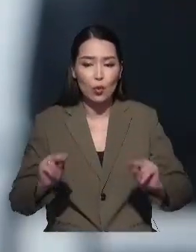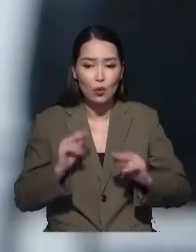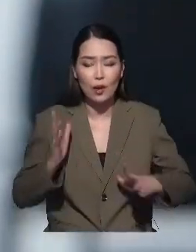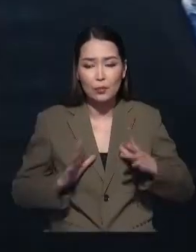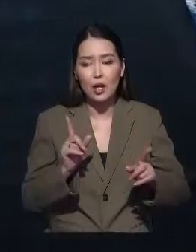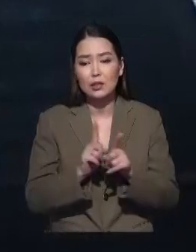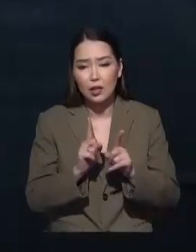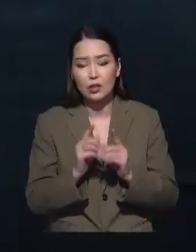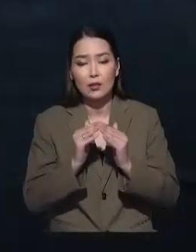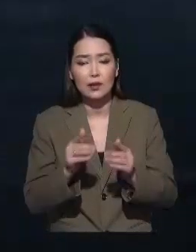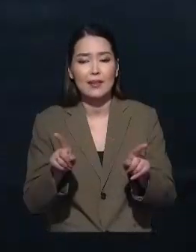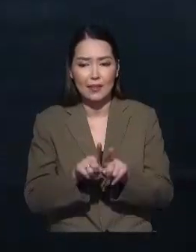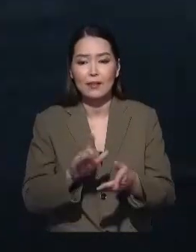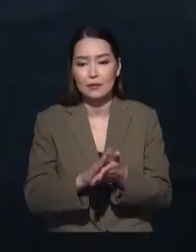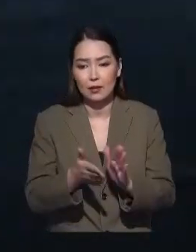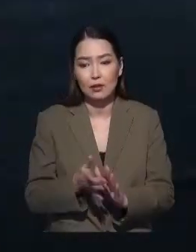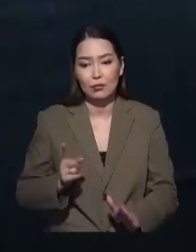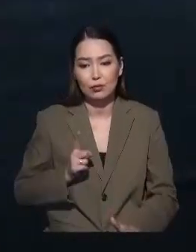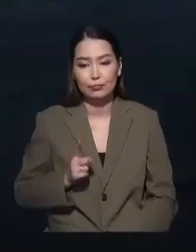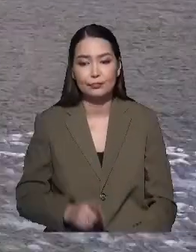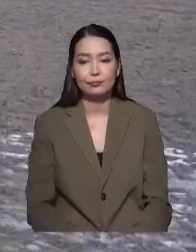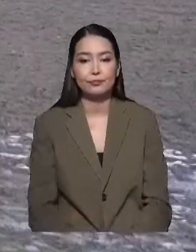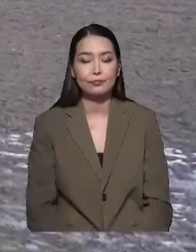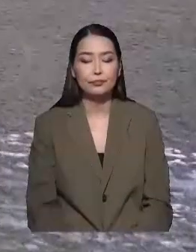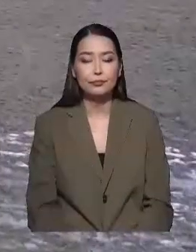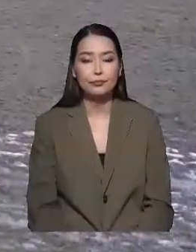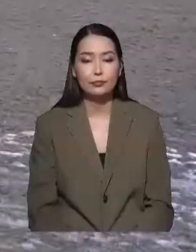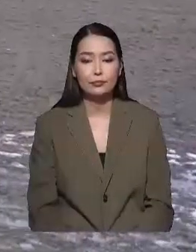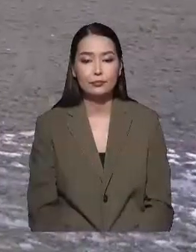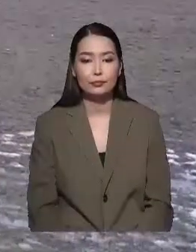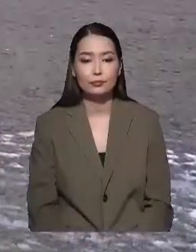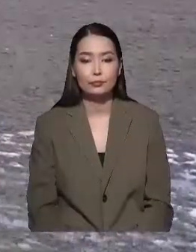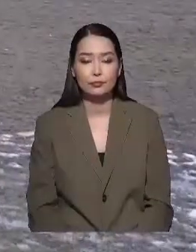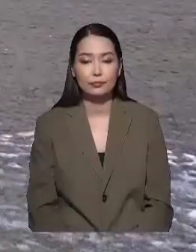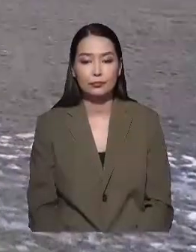осындай жағдай. Динара Жақсыбайқызы, Мөлдір Жаққан, Базаргүл Нәдірқызы, Астана Таймс.